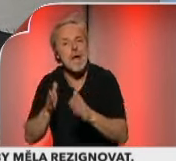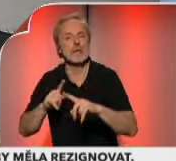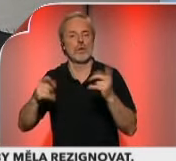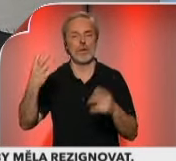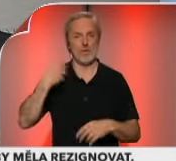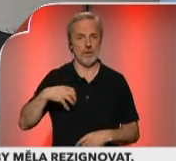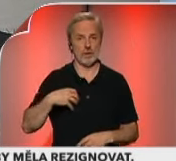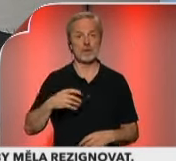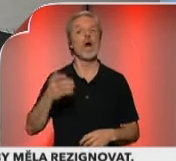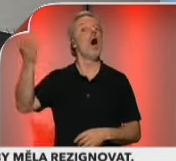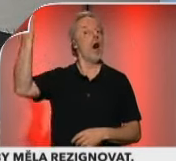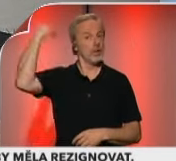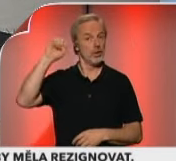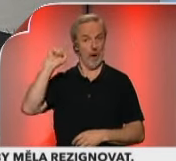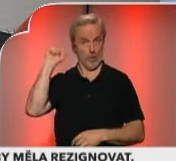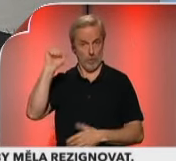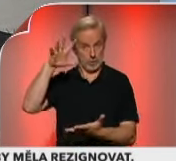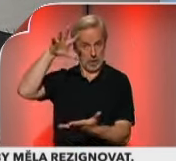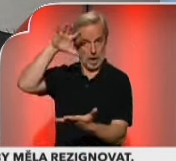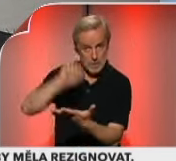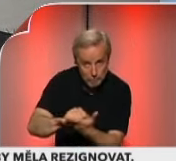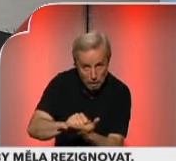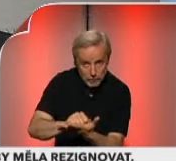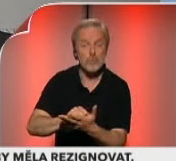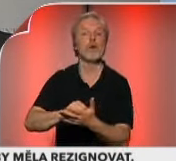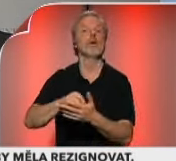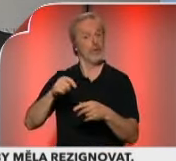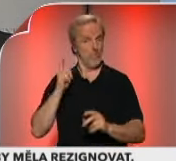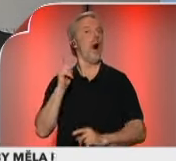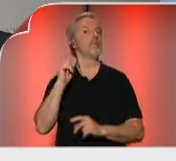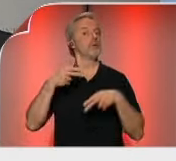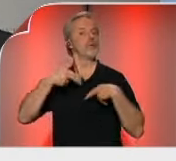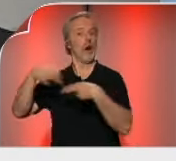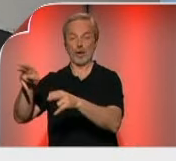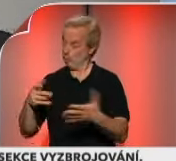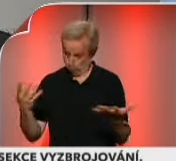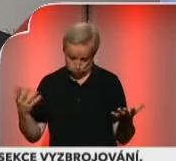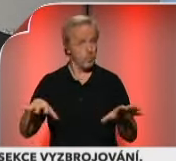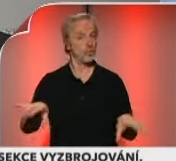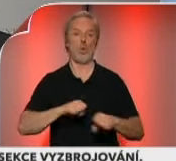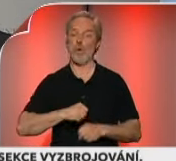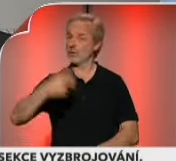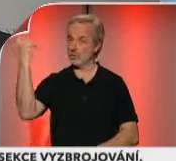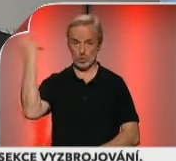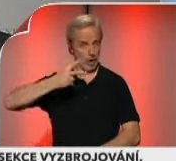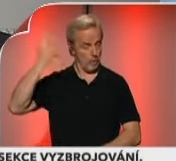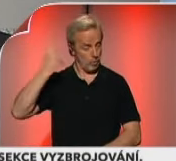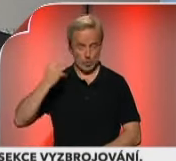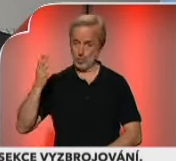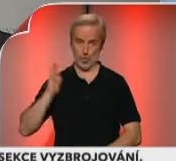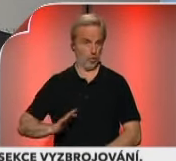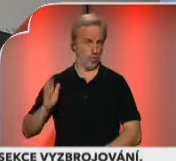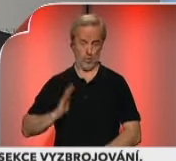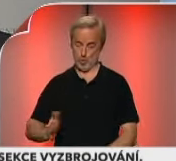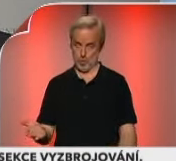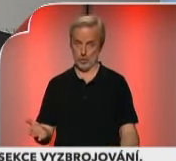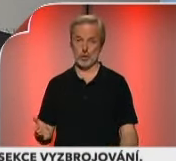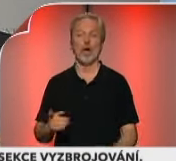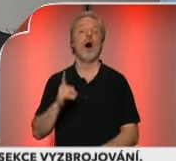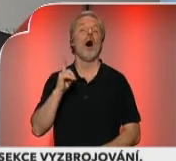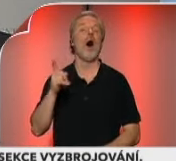který byl ukraden a který slouží k církevním účelům tak jistě Eh je morálně správně takový majetek vrátit ale